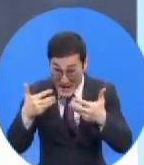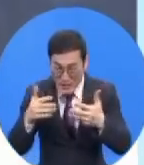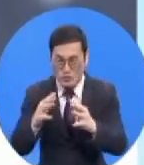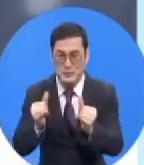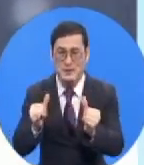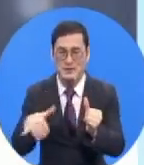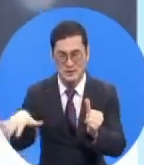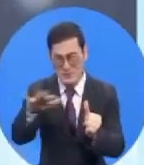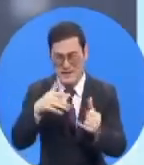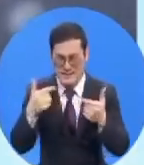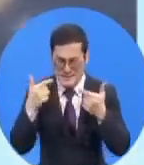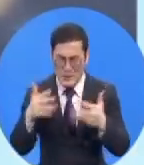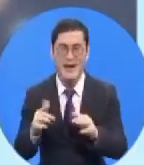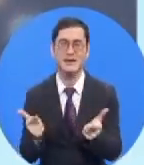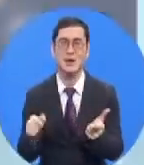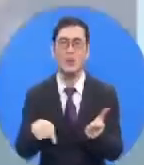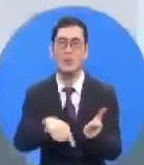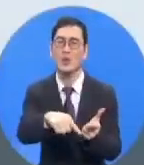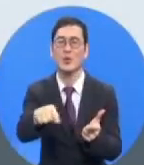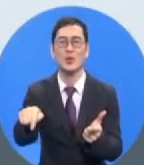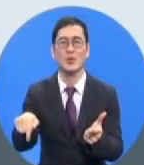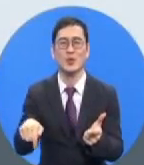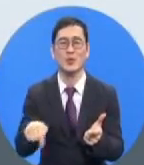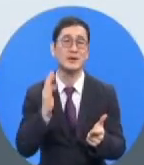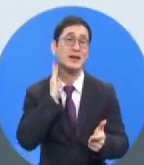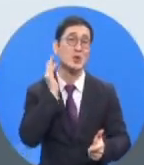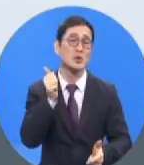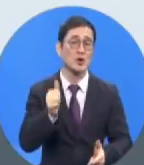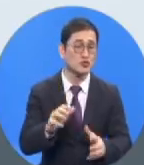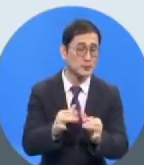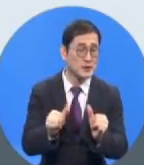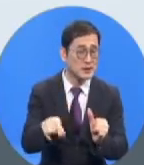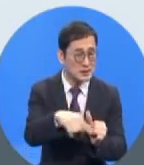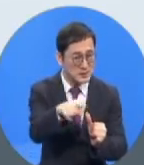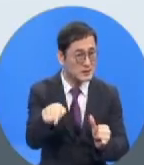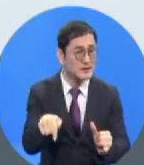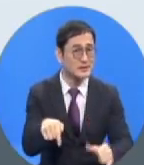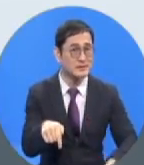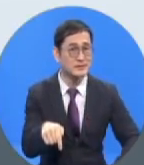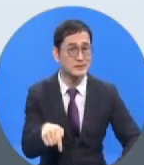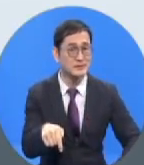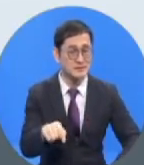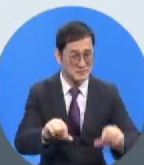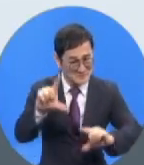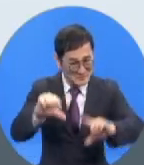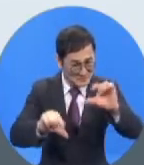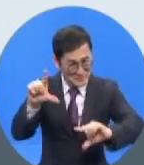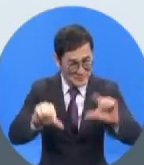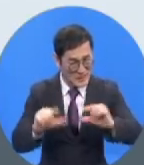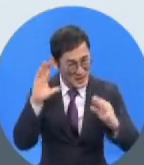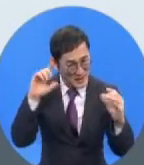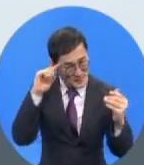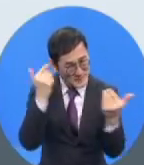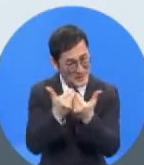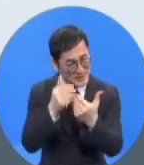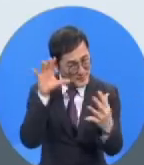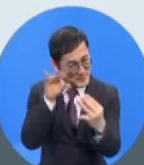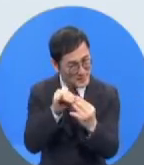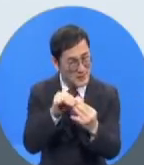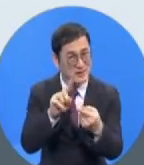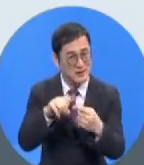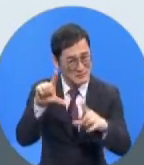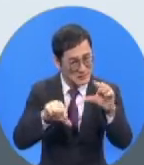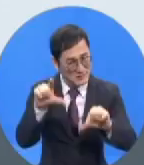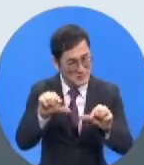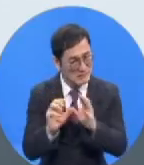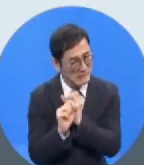국민들의 여론이 드러나는 거는 아니라고 봐요. 네. 그래서 대통령은 여론조사에서 30% 50% 이런 데 얽매일 게 아니라 참고는 할 수